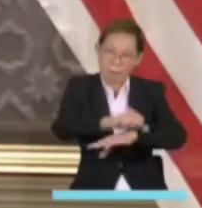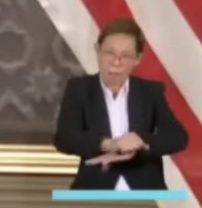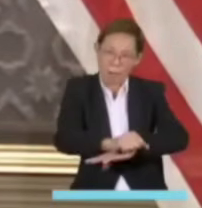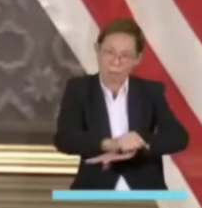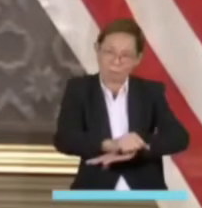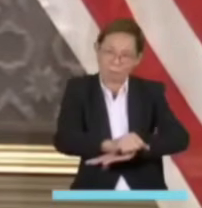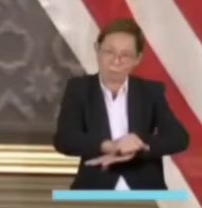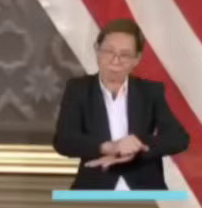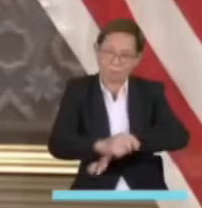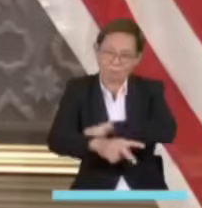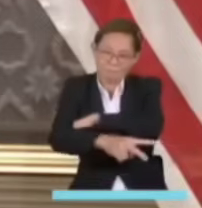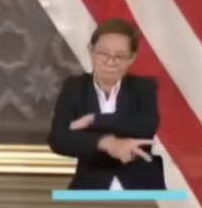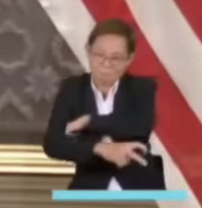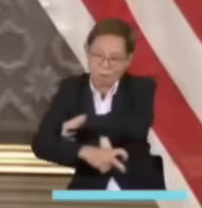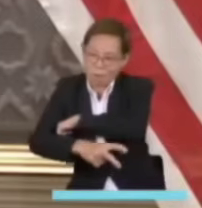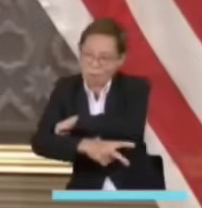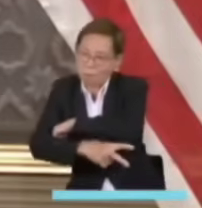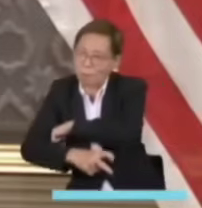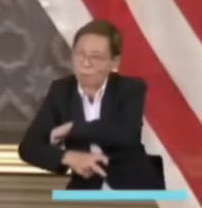amalan merompak